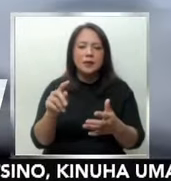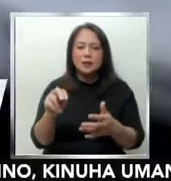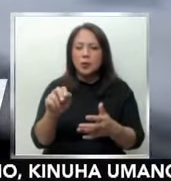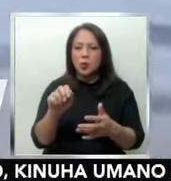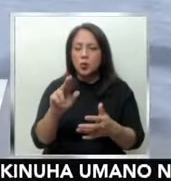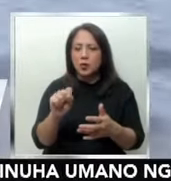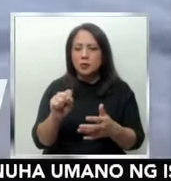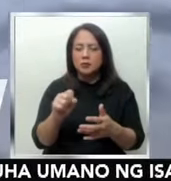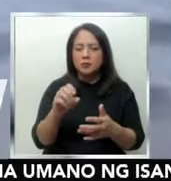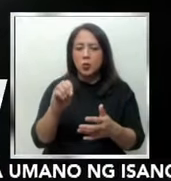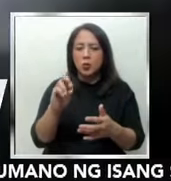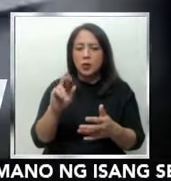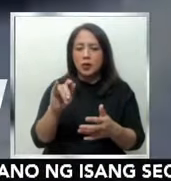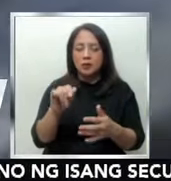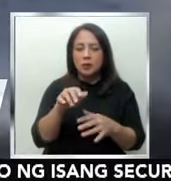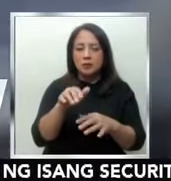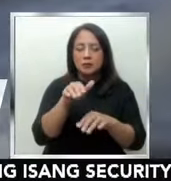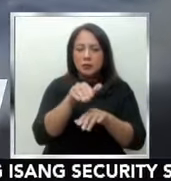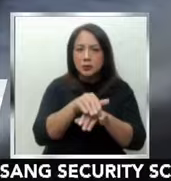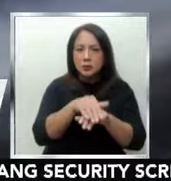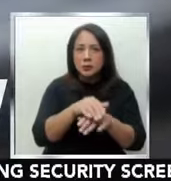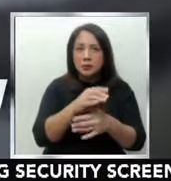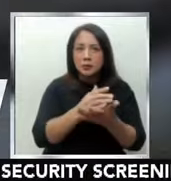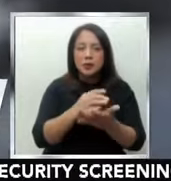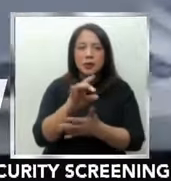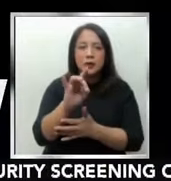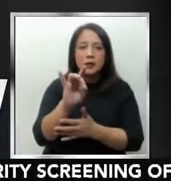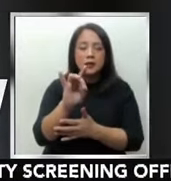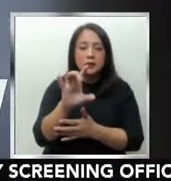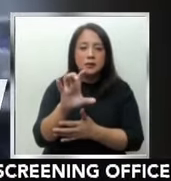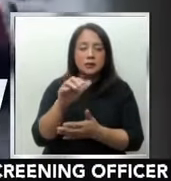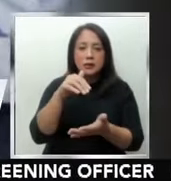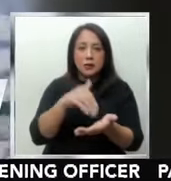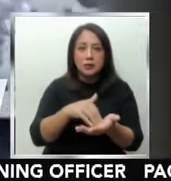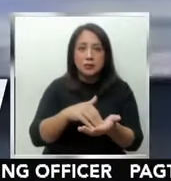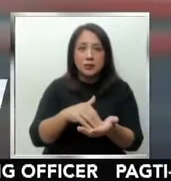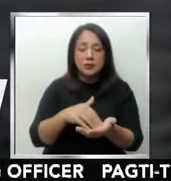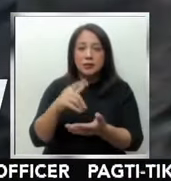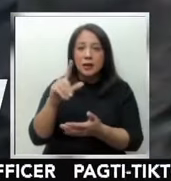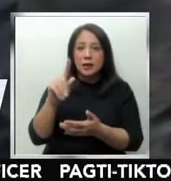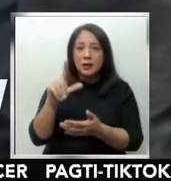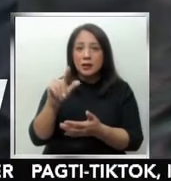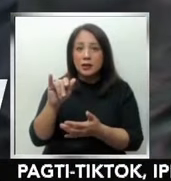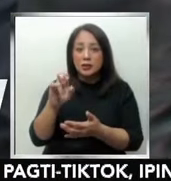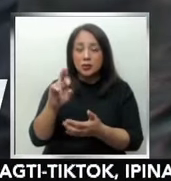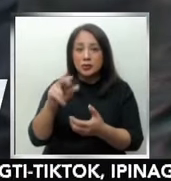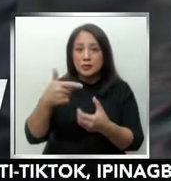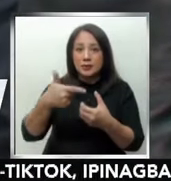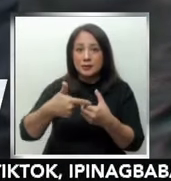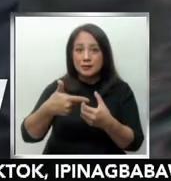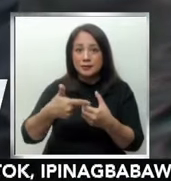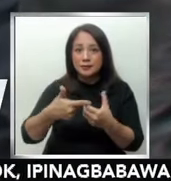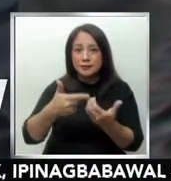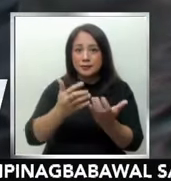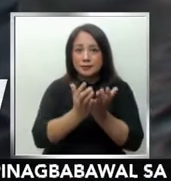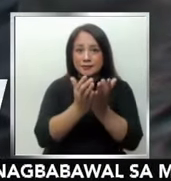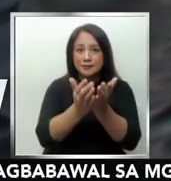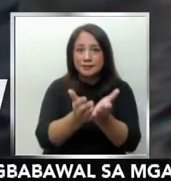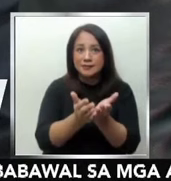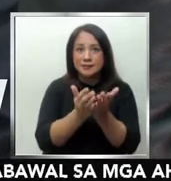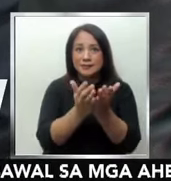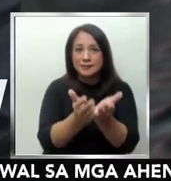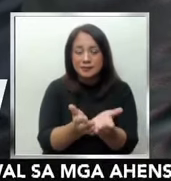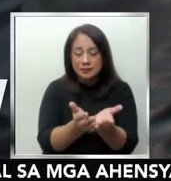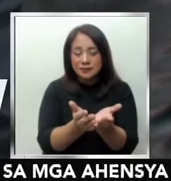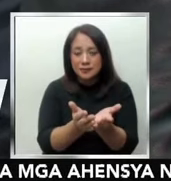Bahagi ito ng kargang 800,000 L ng industrial fuel oil ng barko Malalaman natin yan na within the day